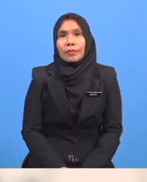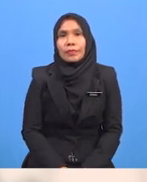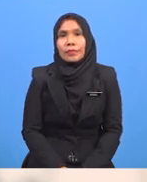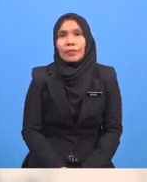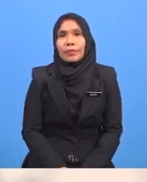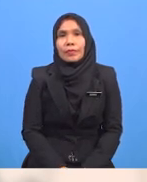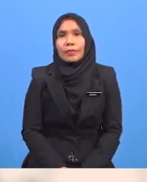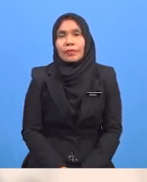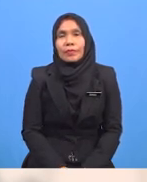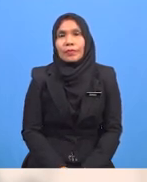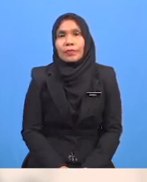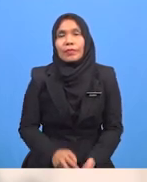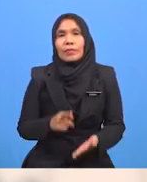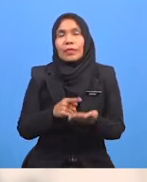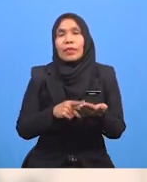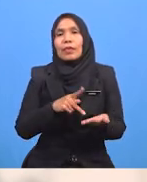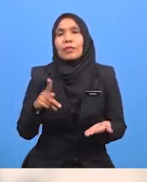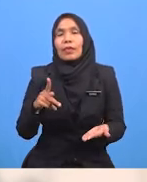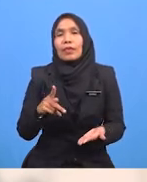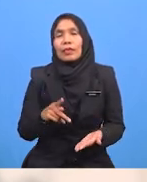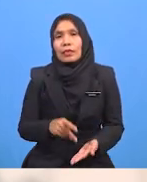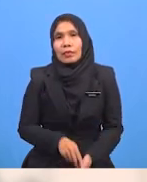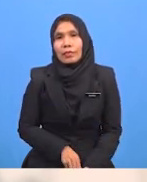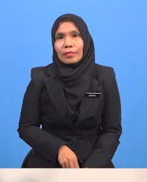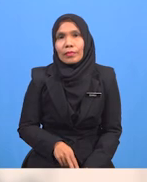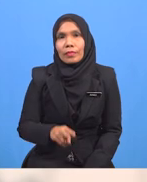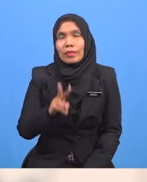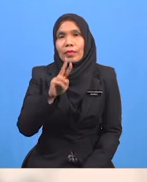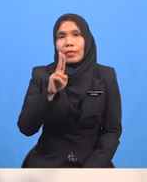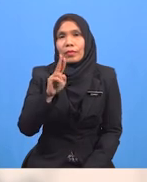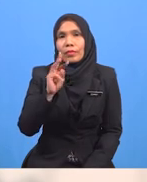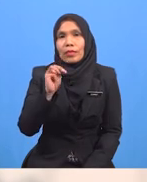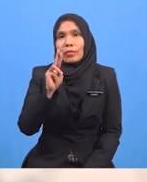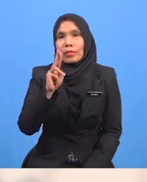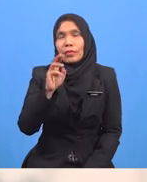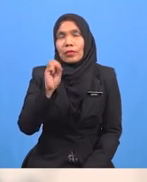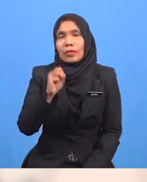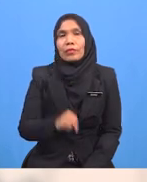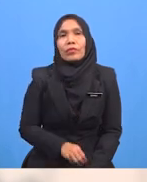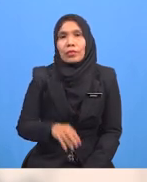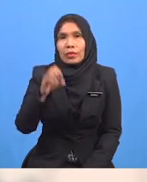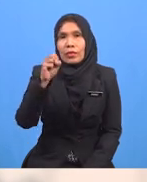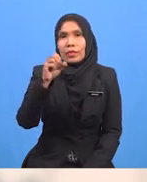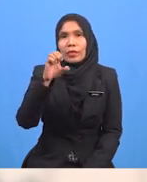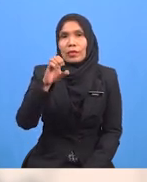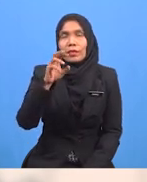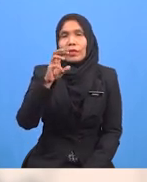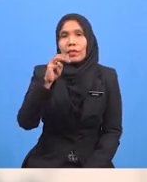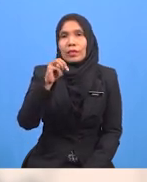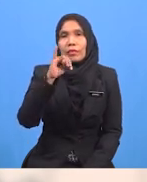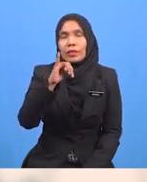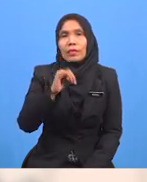terlebih dahulu Hai apakah rumus semi parlementer betul dengan menggunakan rumus